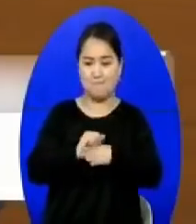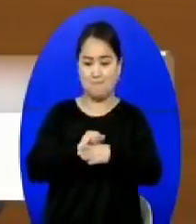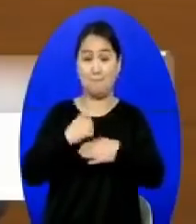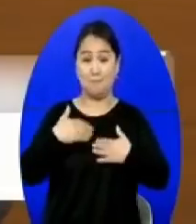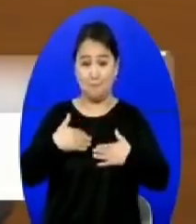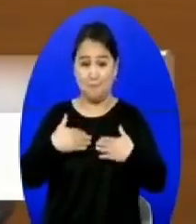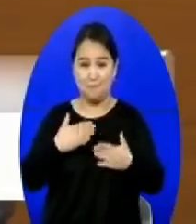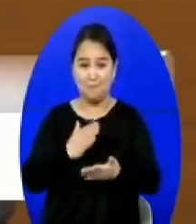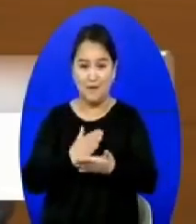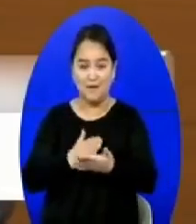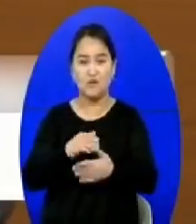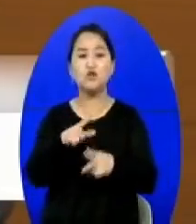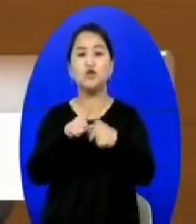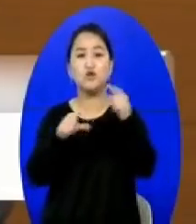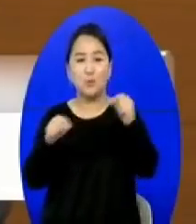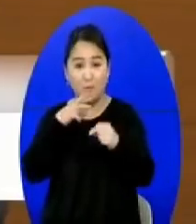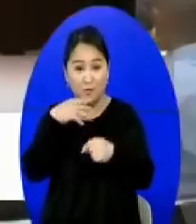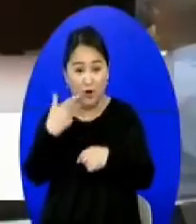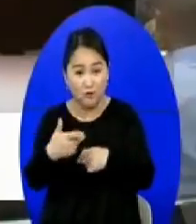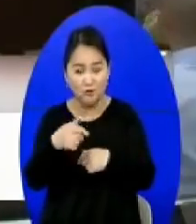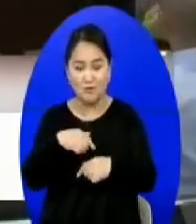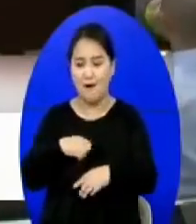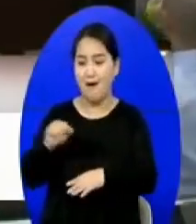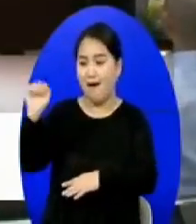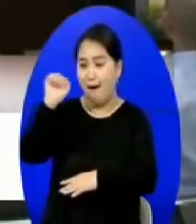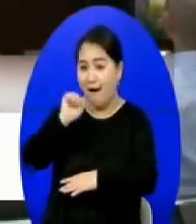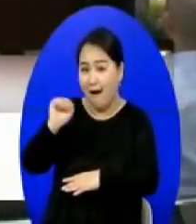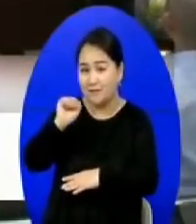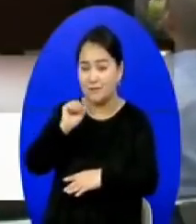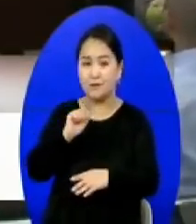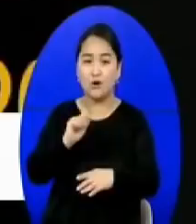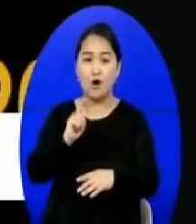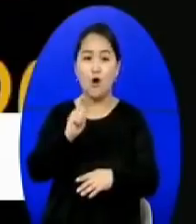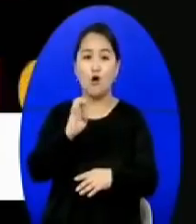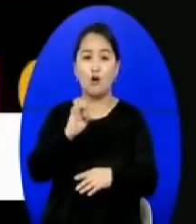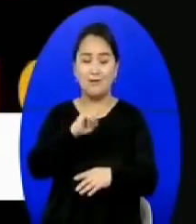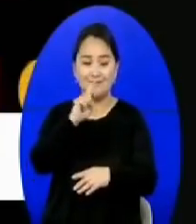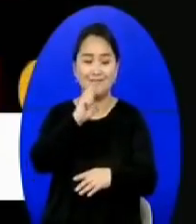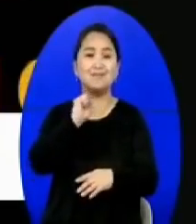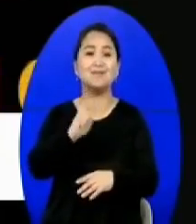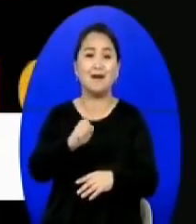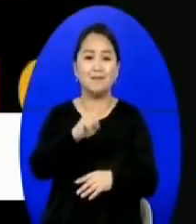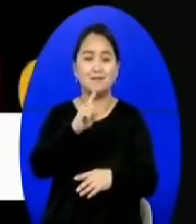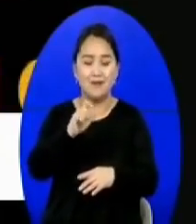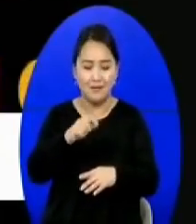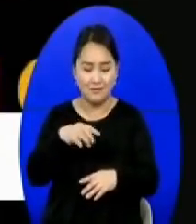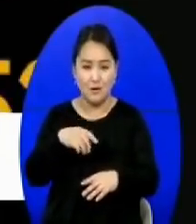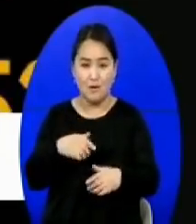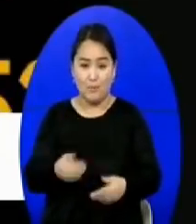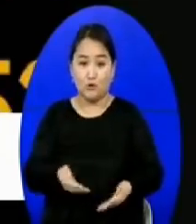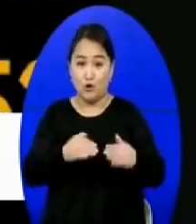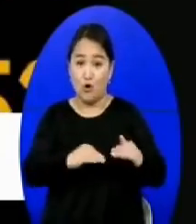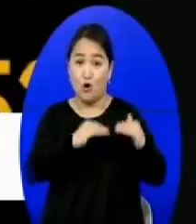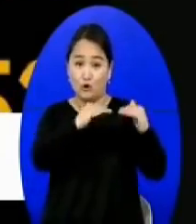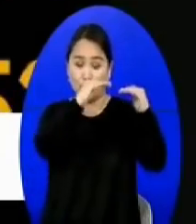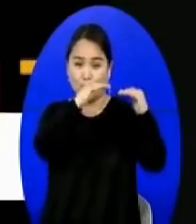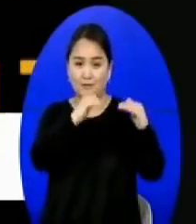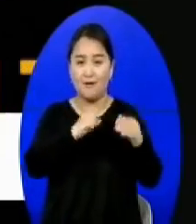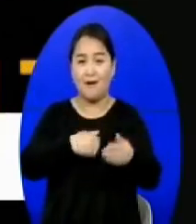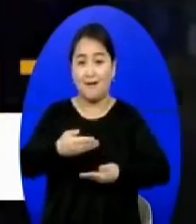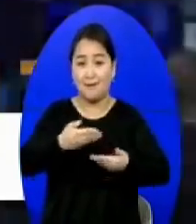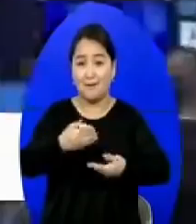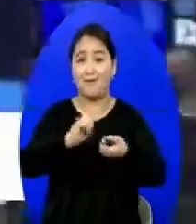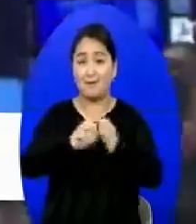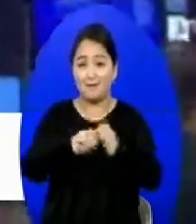энэхүү мэдээллийн дараагаар өнөөдөр Азийн хөрөнгийн зах зээл бас баг зэрэг өсөлттэй арилжаа хийлээ гэж эдийн засгчид онцолж байна. Мөн өнгөрсөн 7